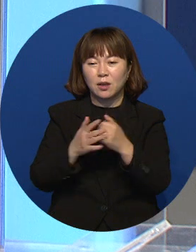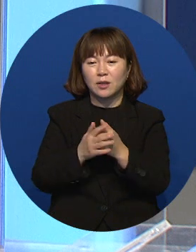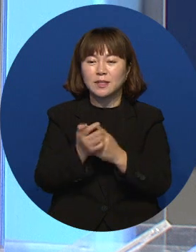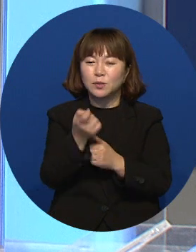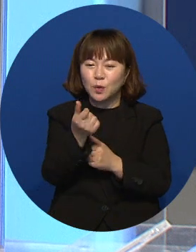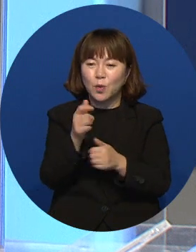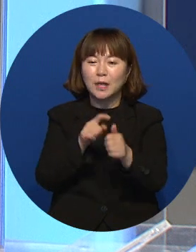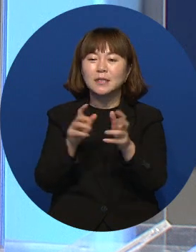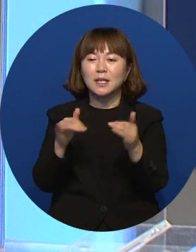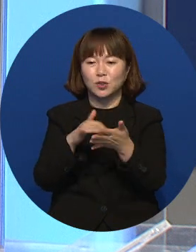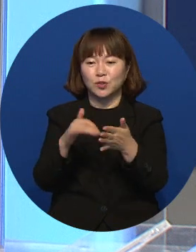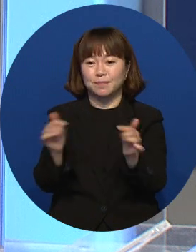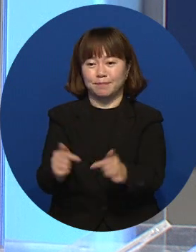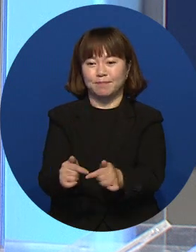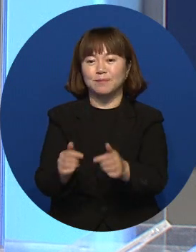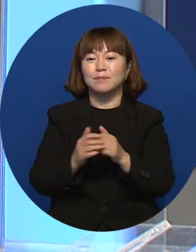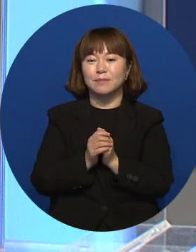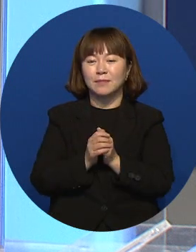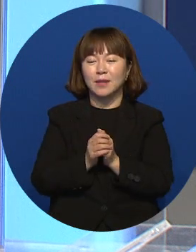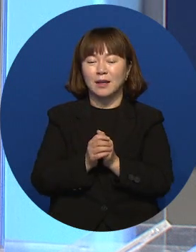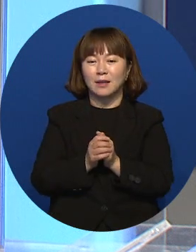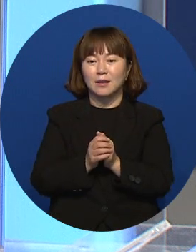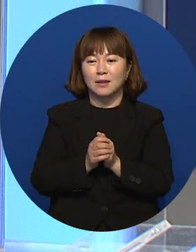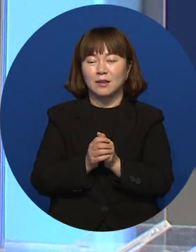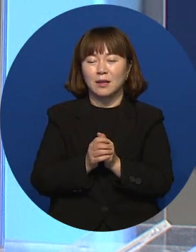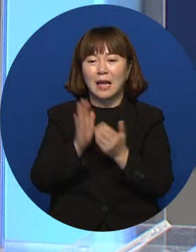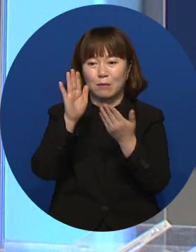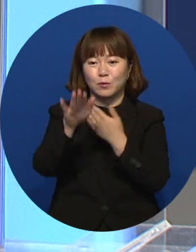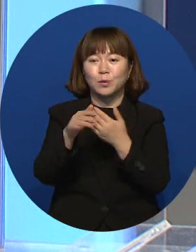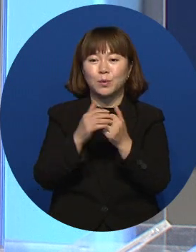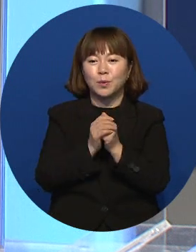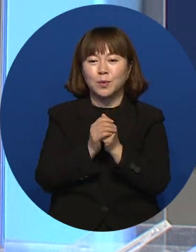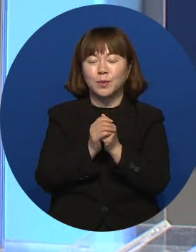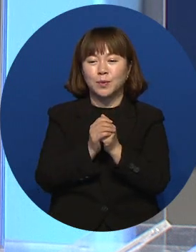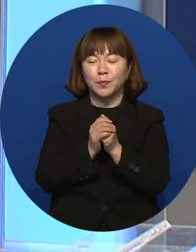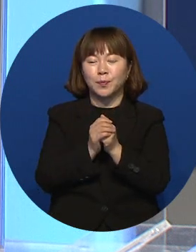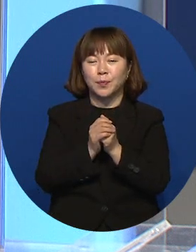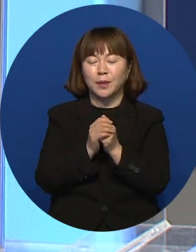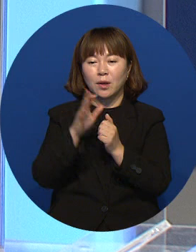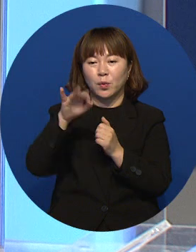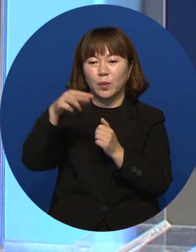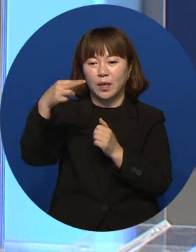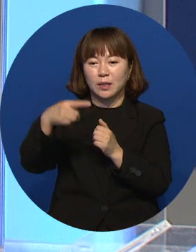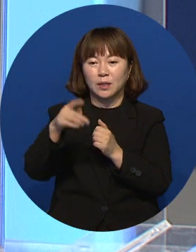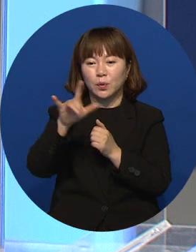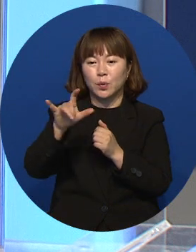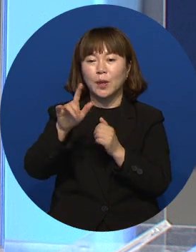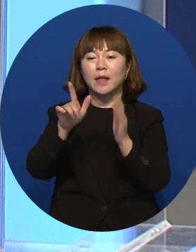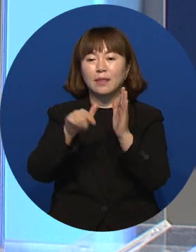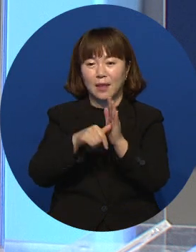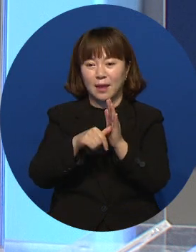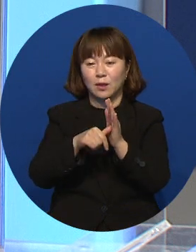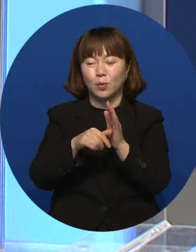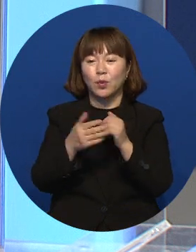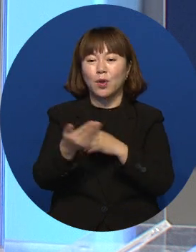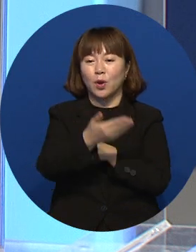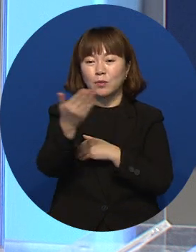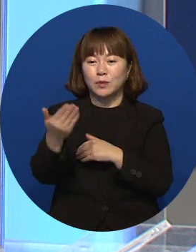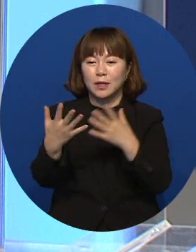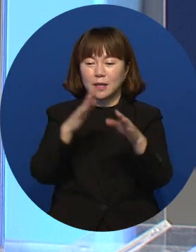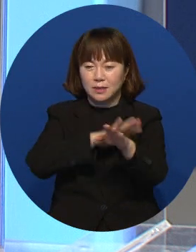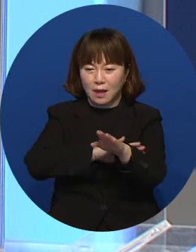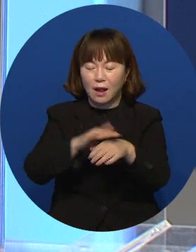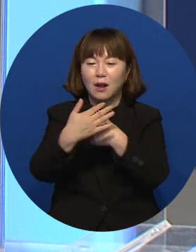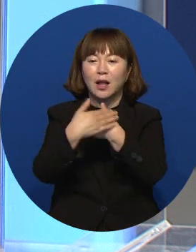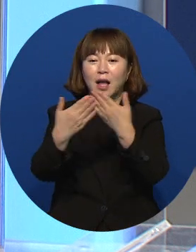안 협조해 줘 가지고 성깔 했습니다 앞으로도 이런 이 두 꺼라 실외에 도 그렇게 해준다면 저희 어 우도 코난 충분히